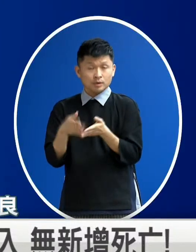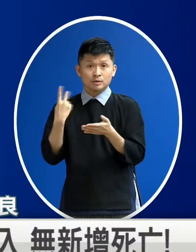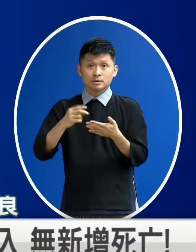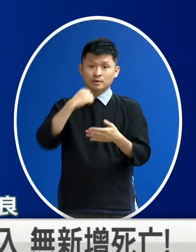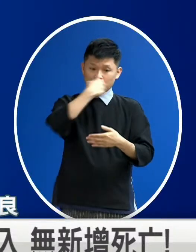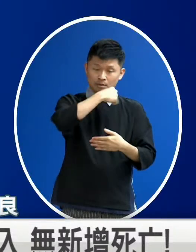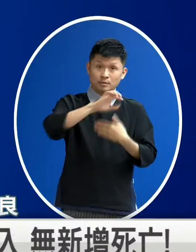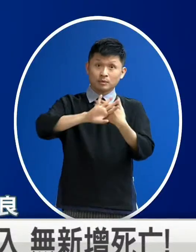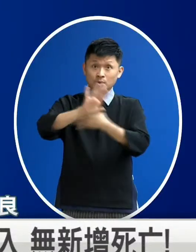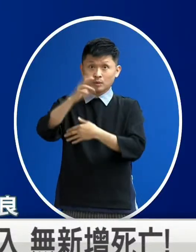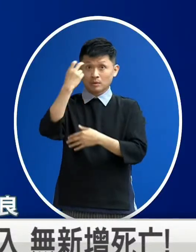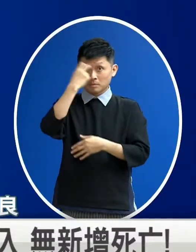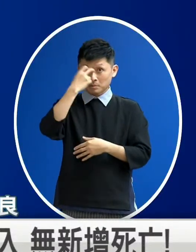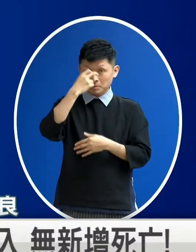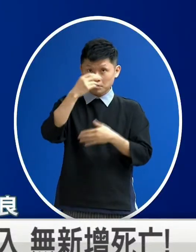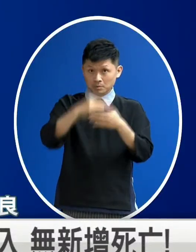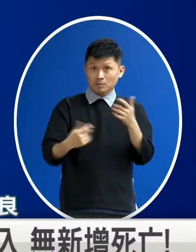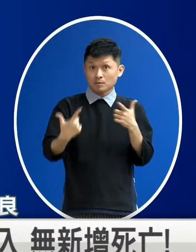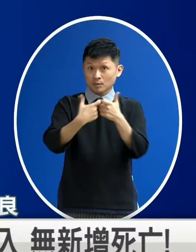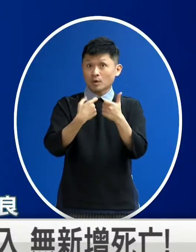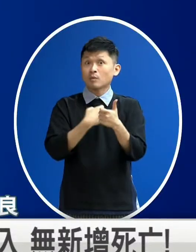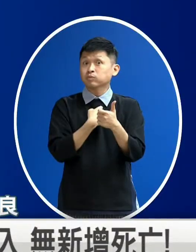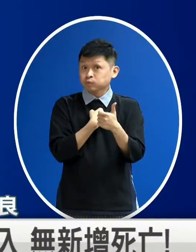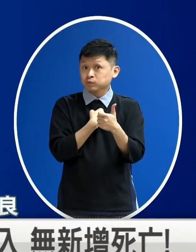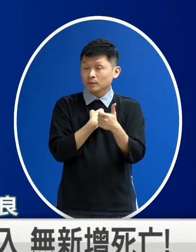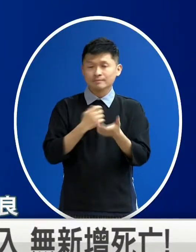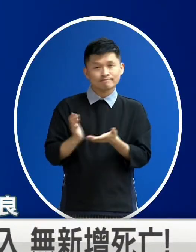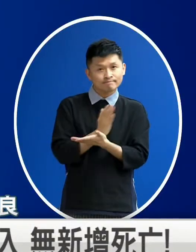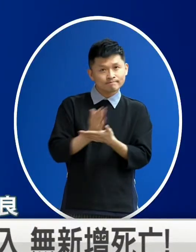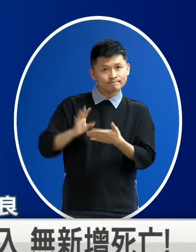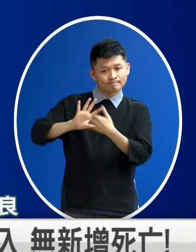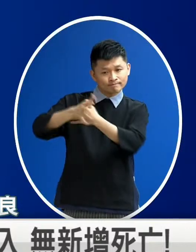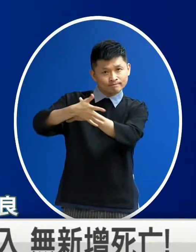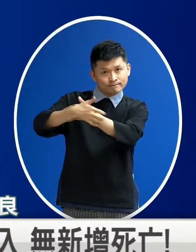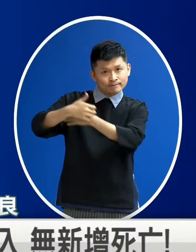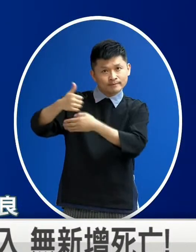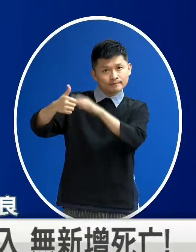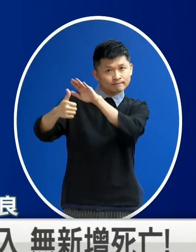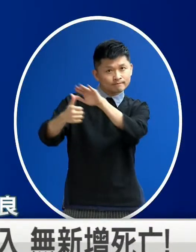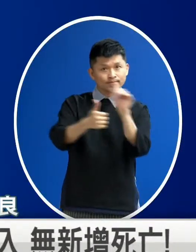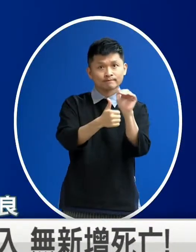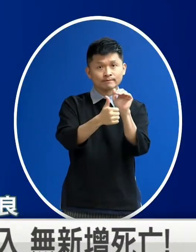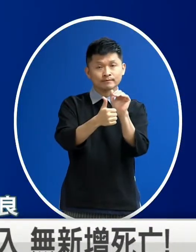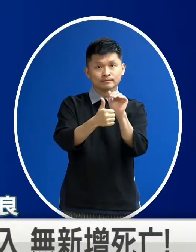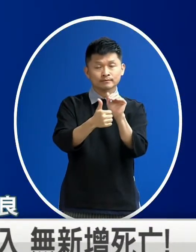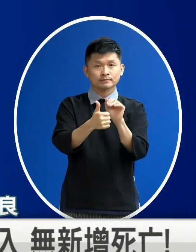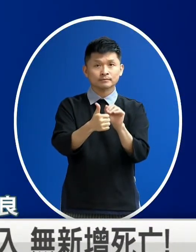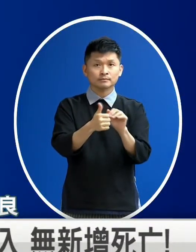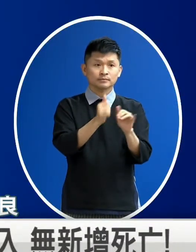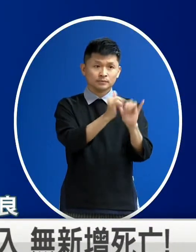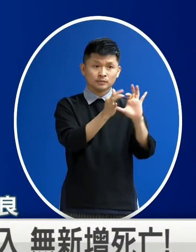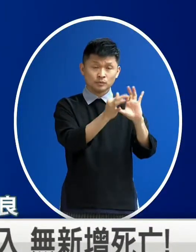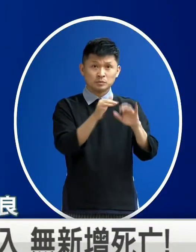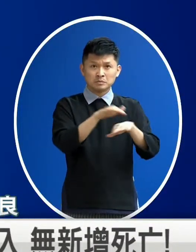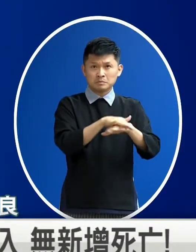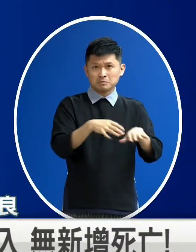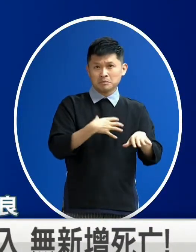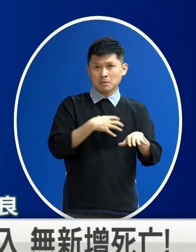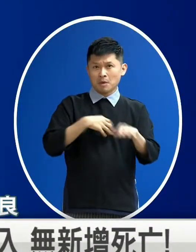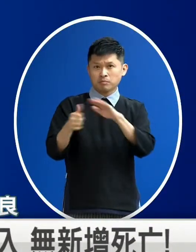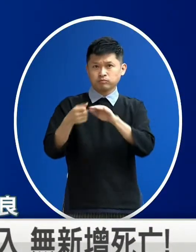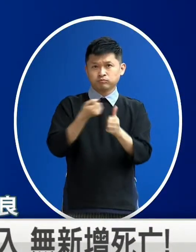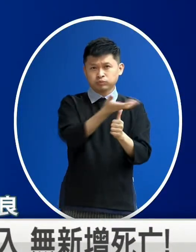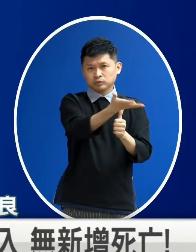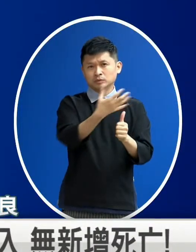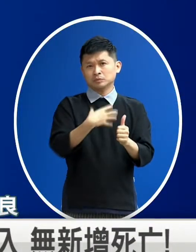内外的一个相关检疫措施下，那我们也评估移工引进并不会造成我们整个社区安全的一个